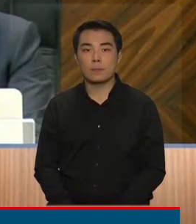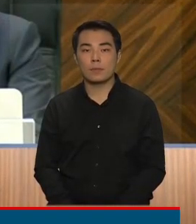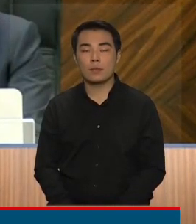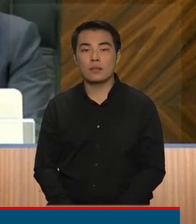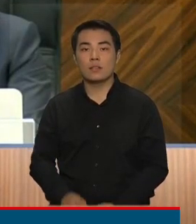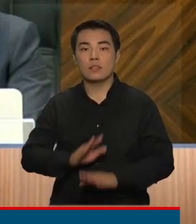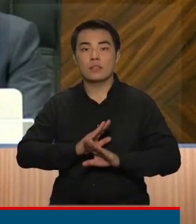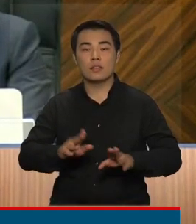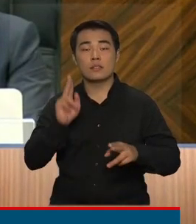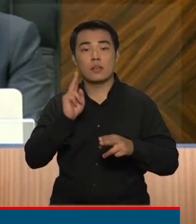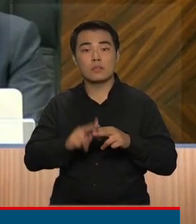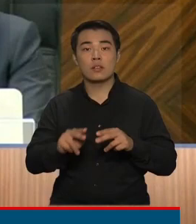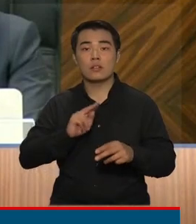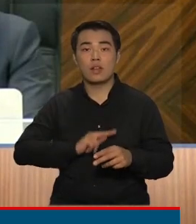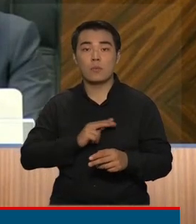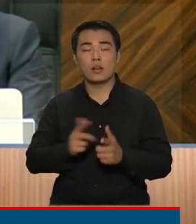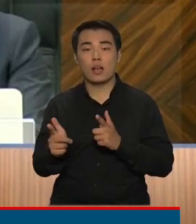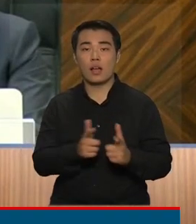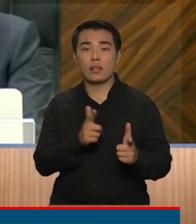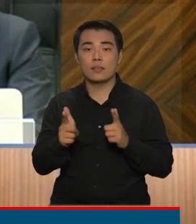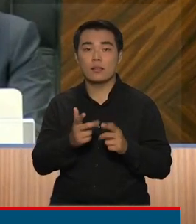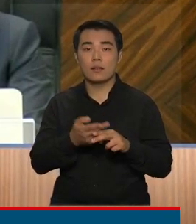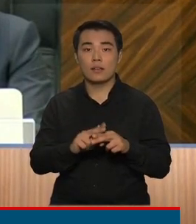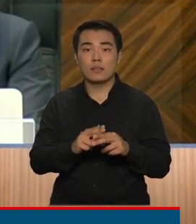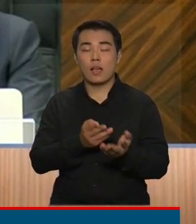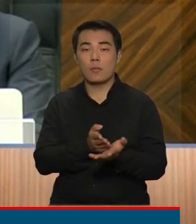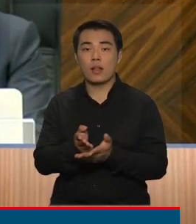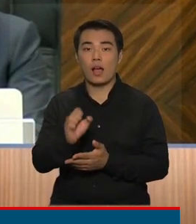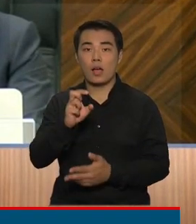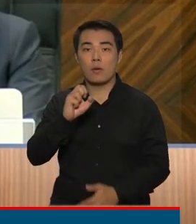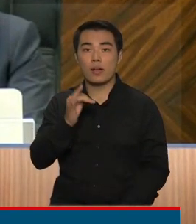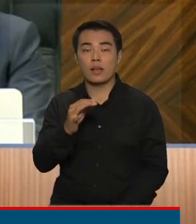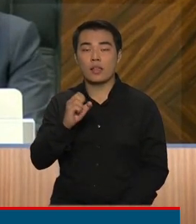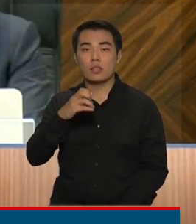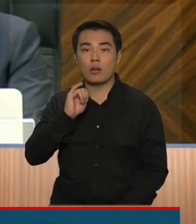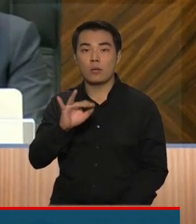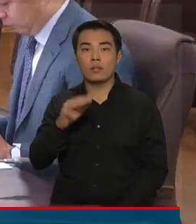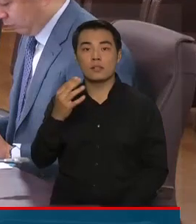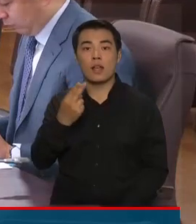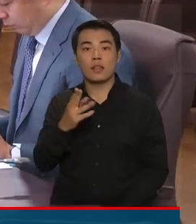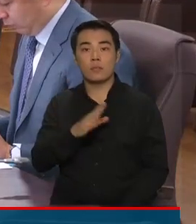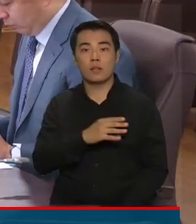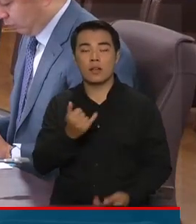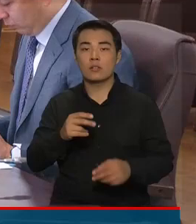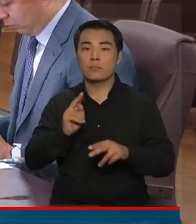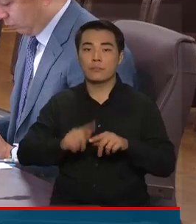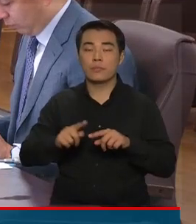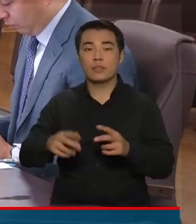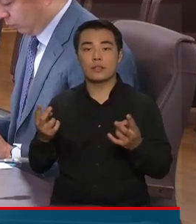Не завершены работы по подготовке ряда социальных объектов в Абайской, Атырауской областях и в столице. Надо ускорить эту